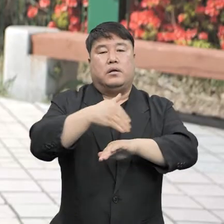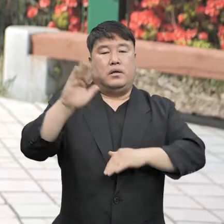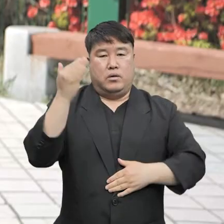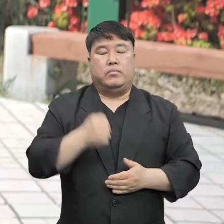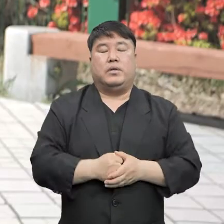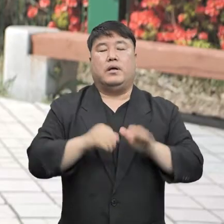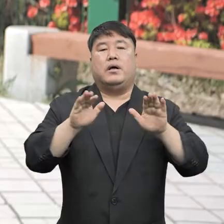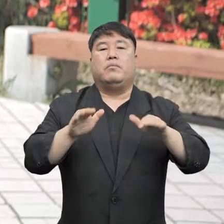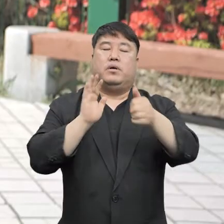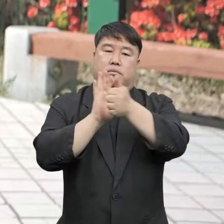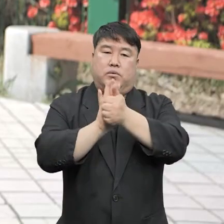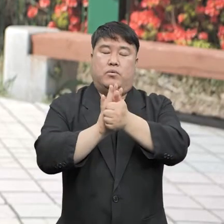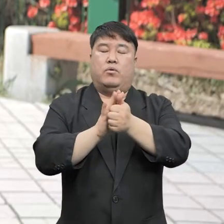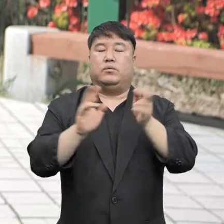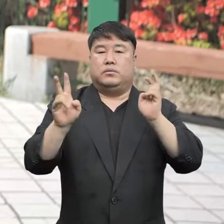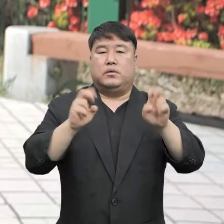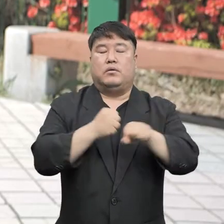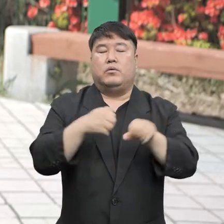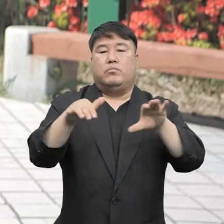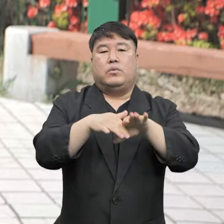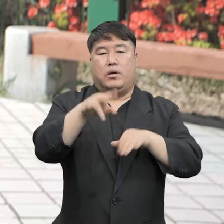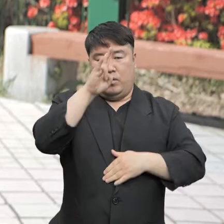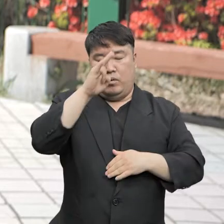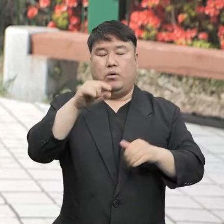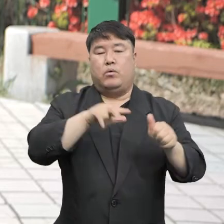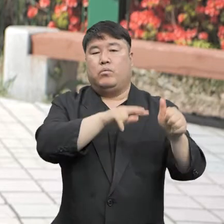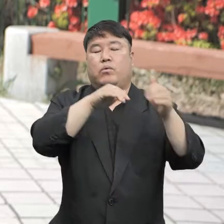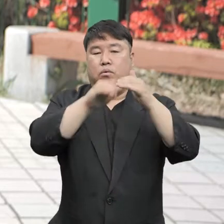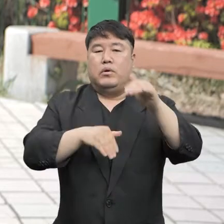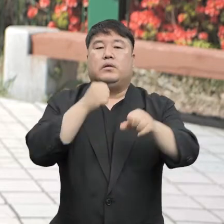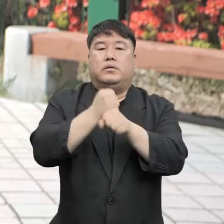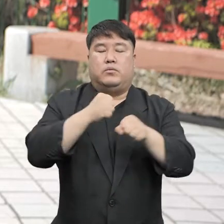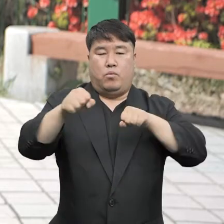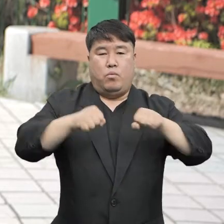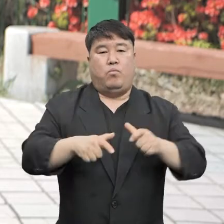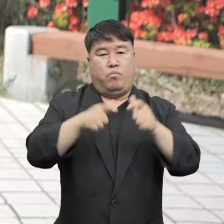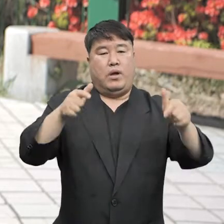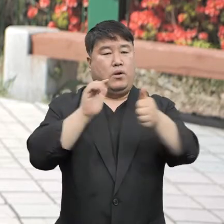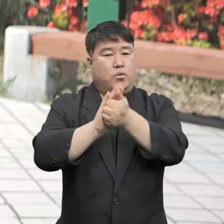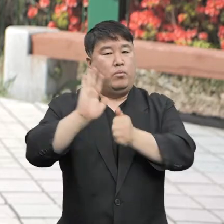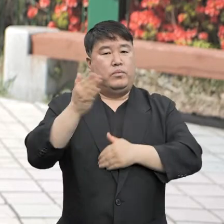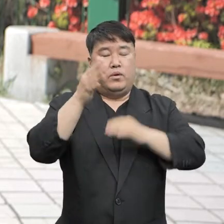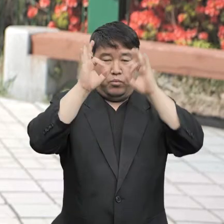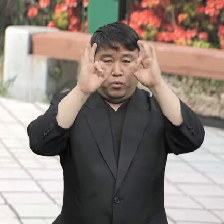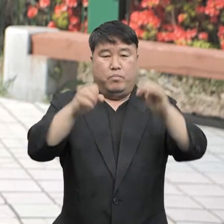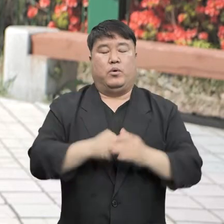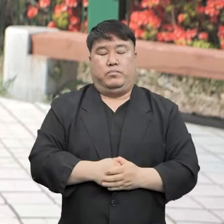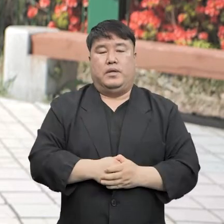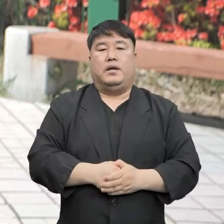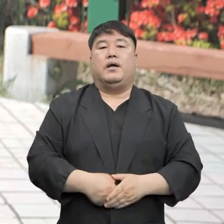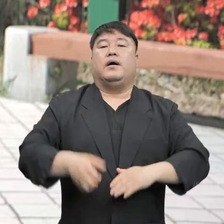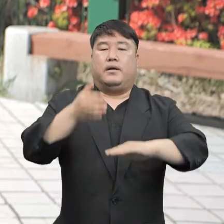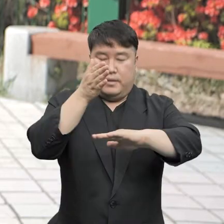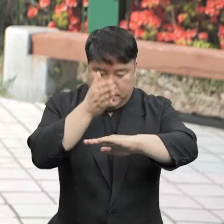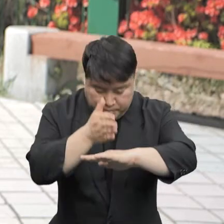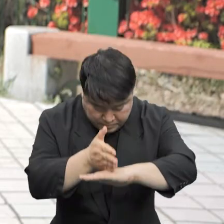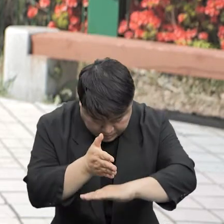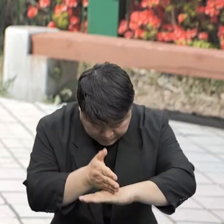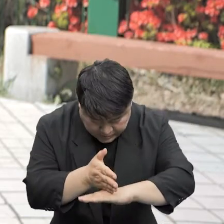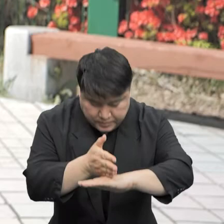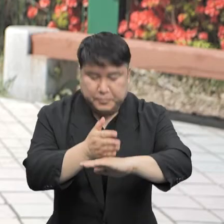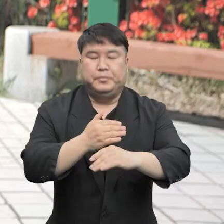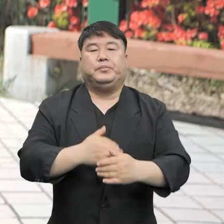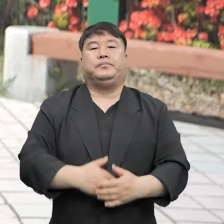이번 지원사업이 문화예술 콘텐츠 창 제작 활동에 도움이 될 것으로 보입니다 인공 심양 중층 도시에서 헬로